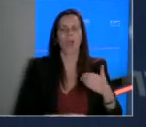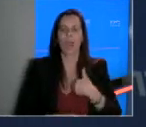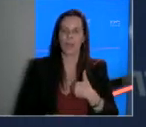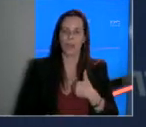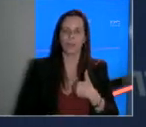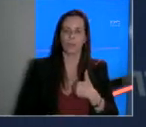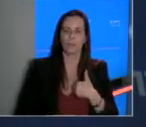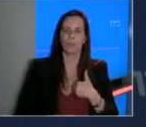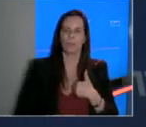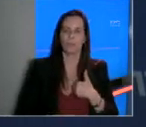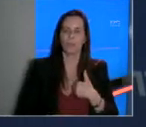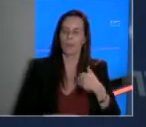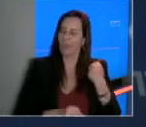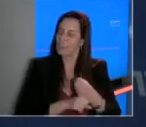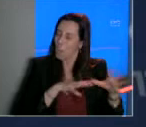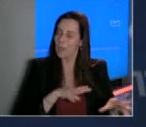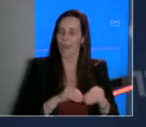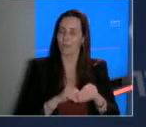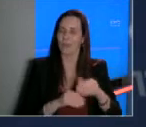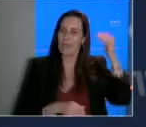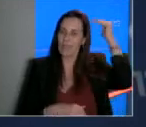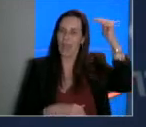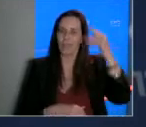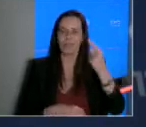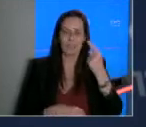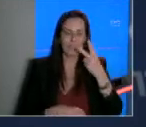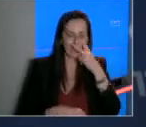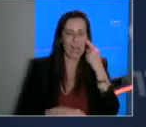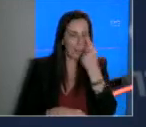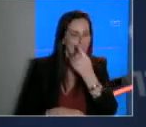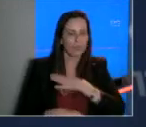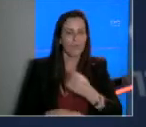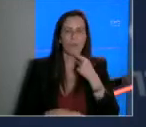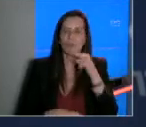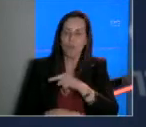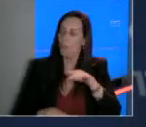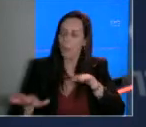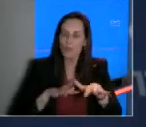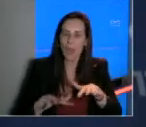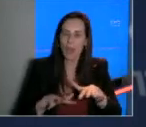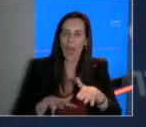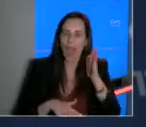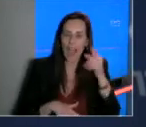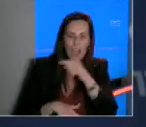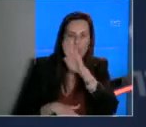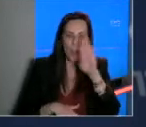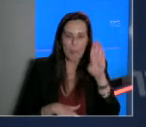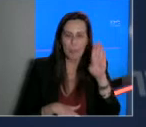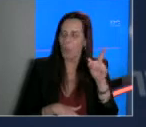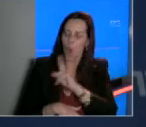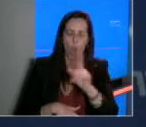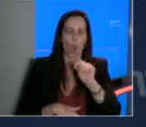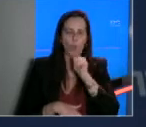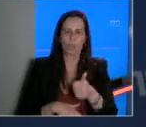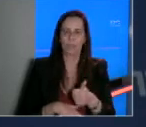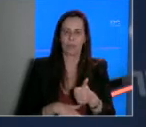אנחנו רצנו יחד, כי בני גנץ הסתכל לי בעיניים ואמר שהוא בממשלה הרעה הזו לא